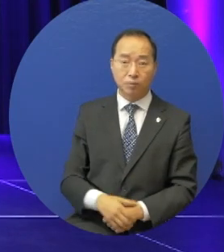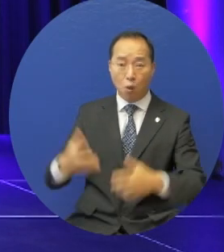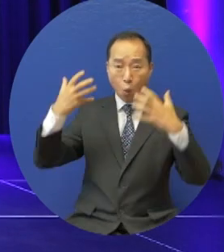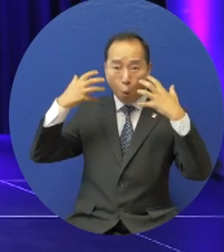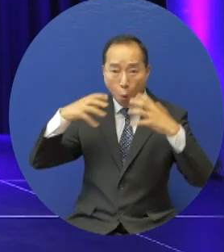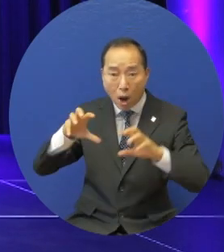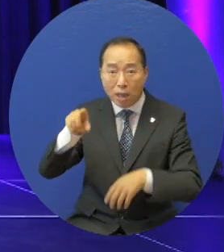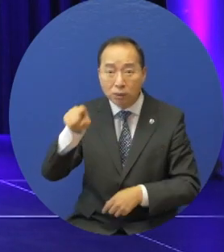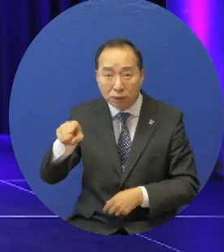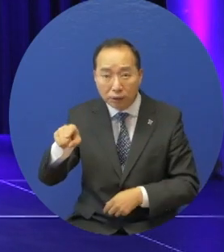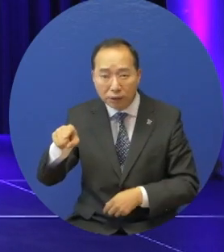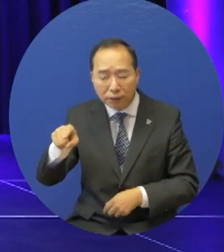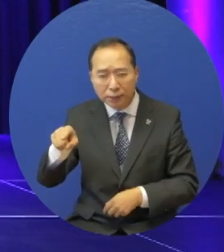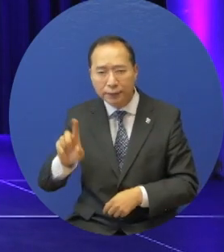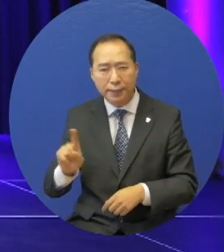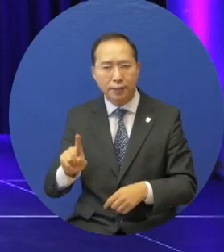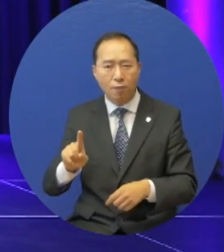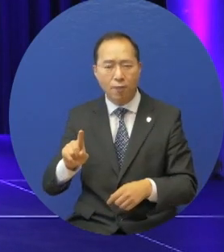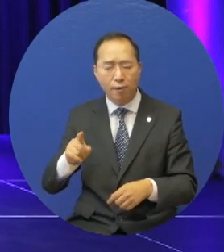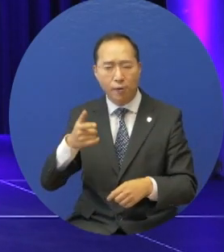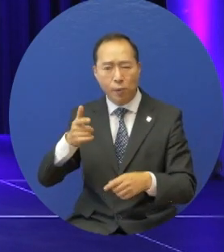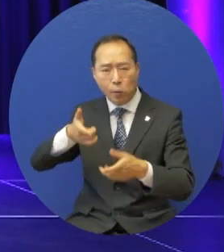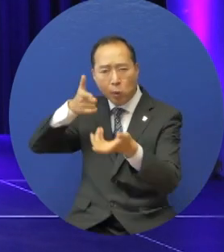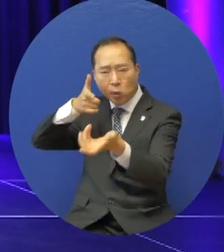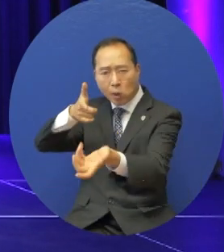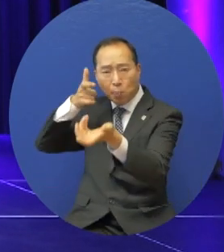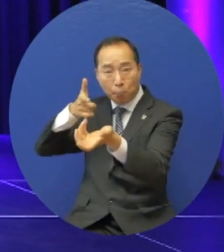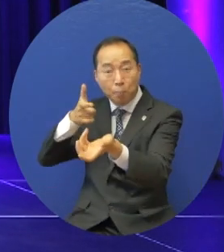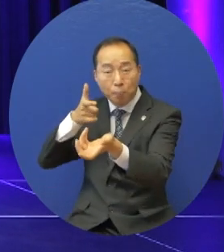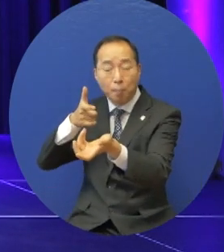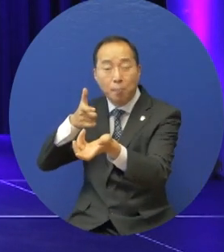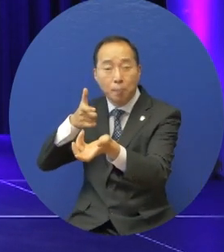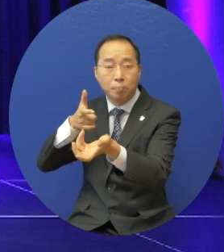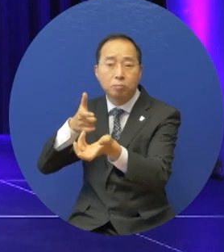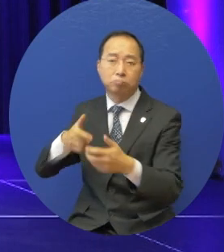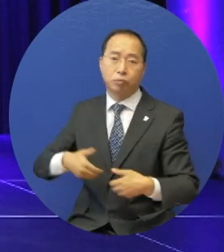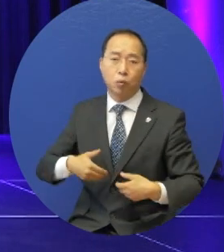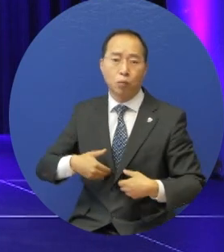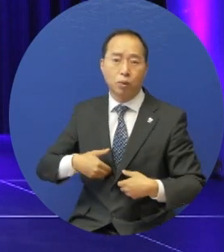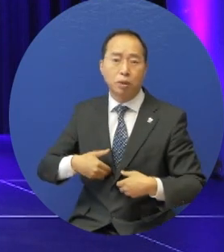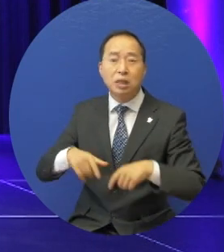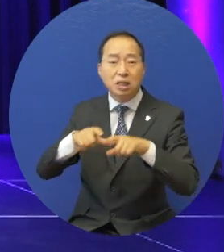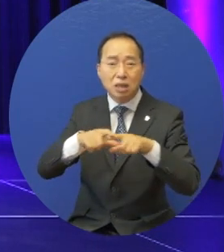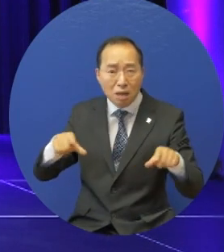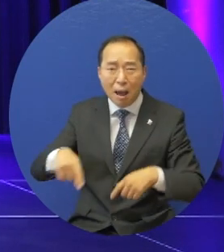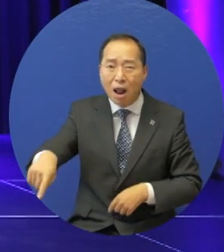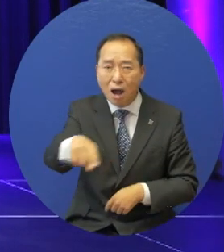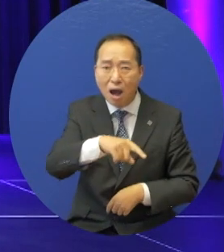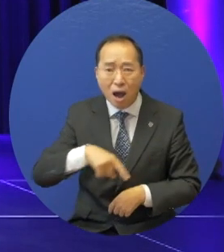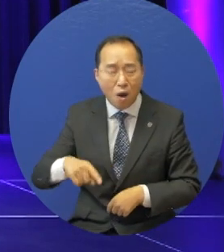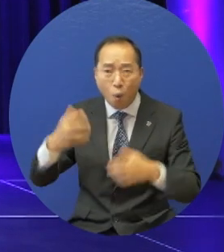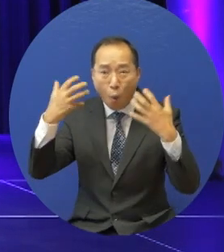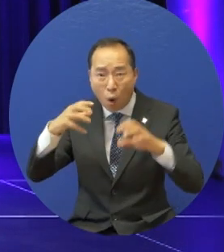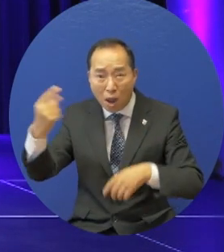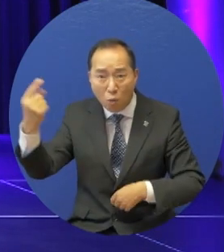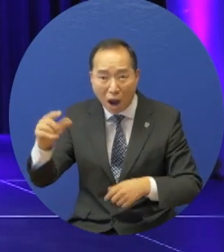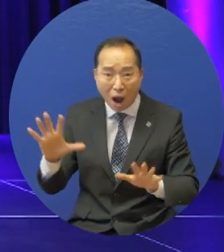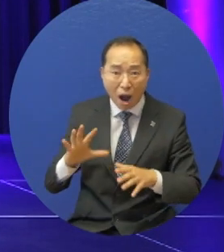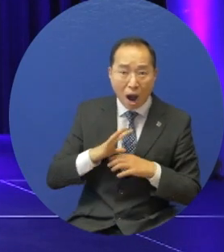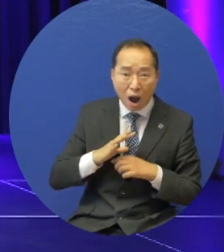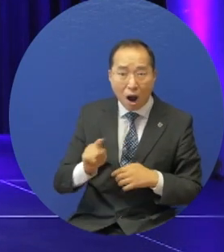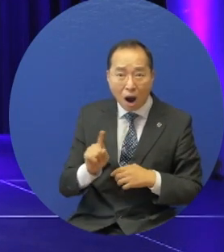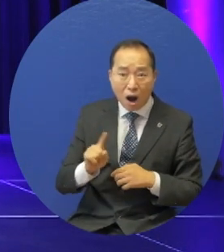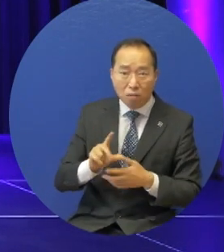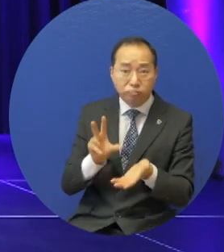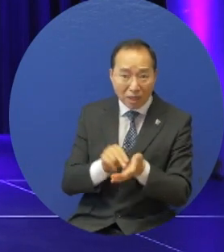이 호랑이에 대해서 꼭 이렇게 뭐 사냥을 해서 잡거나 그러지 않다 하더라도 일반 민간에서 호랑이에 대한 피해를